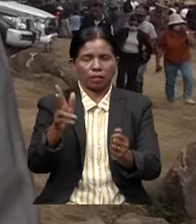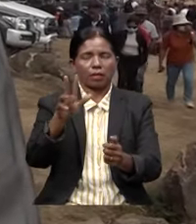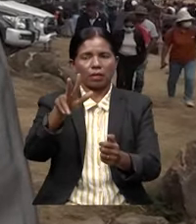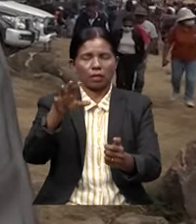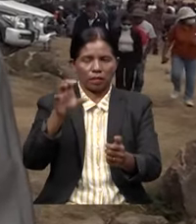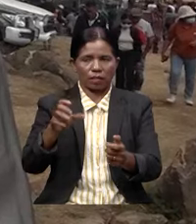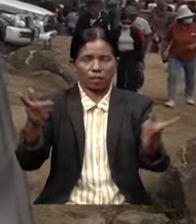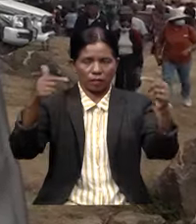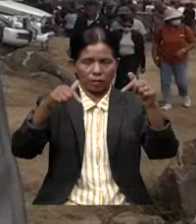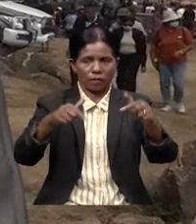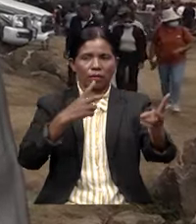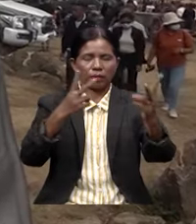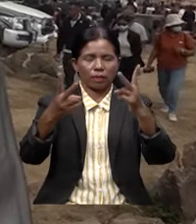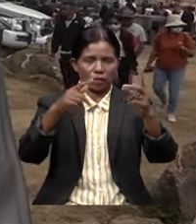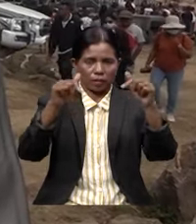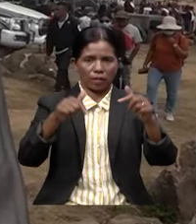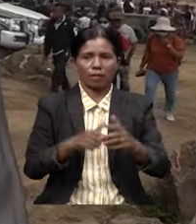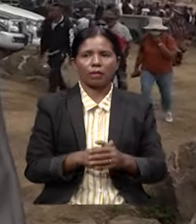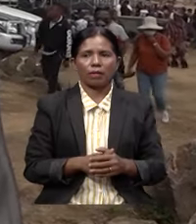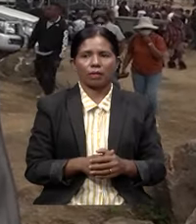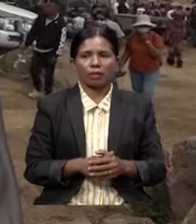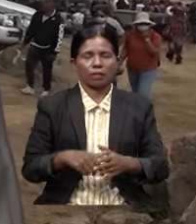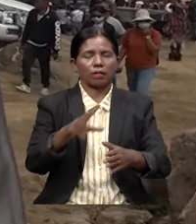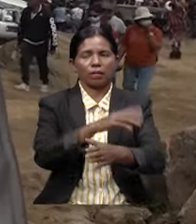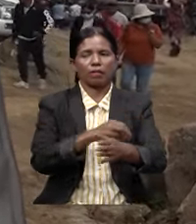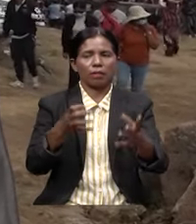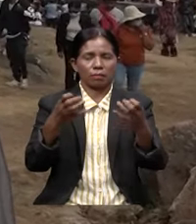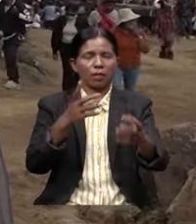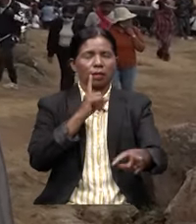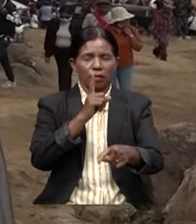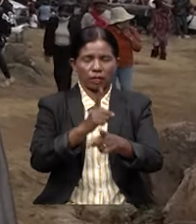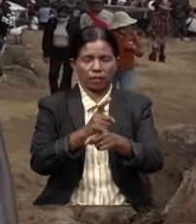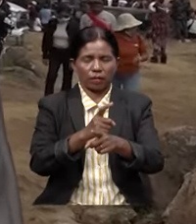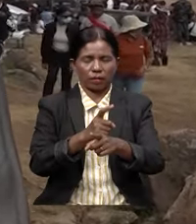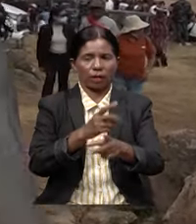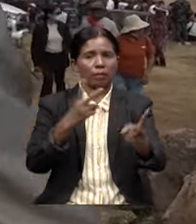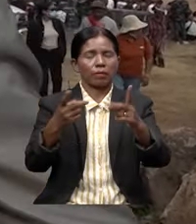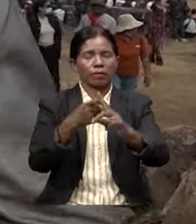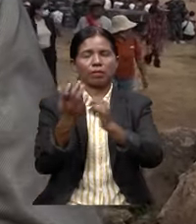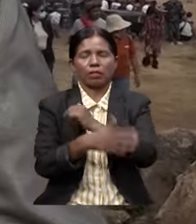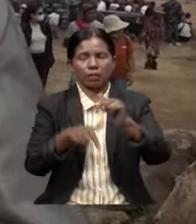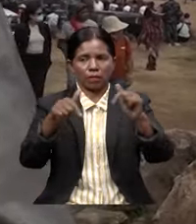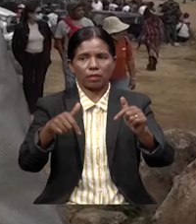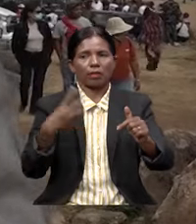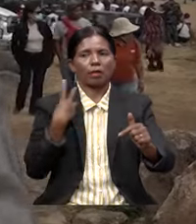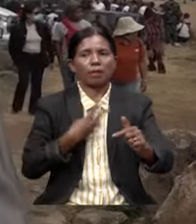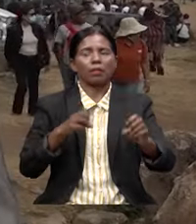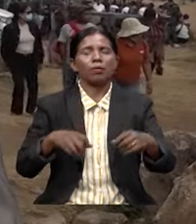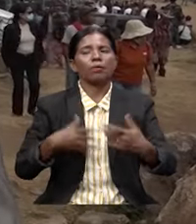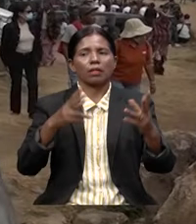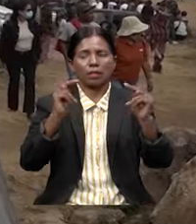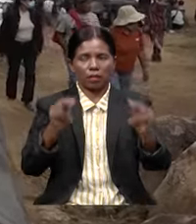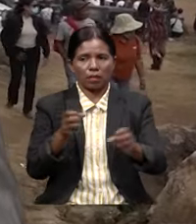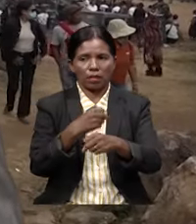maka mai iona visita ene, e turista lokal, ne barak la halimar, Nah maka hari ubri kami, orang sama kita ingin